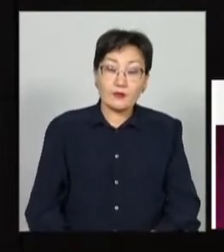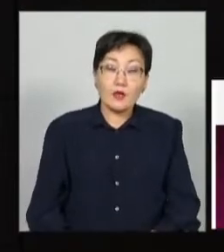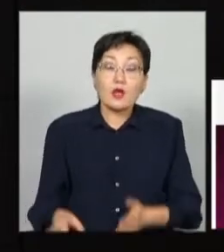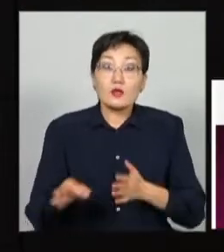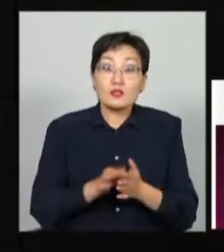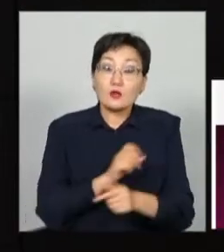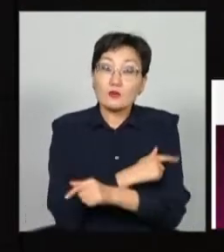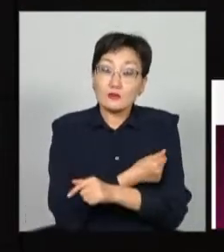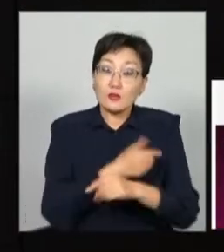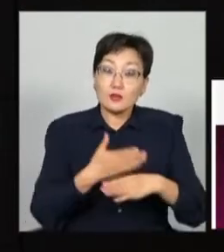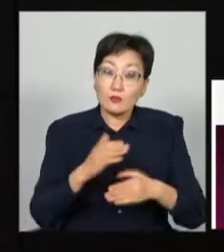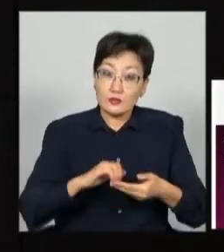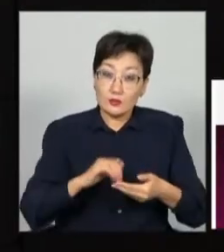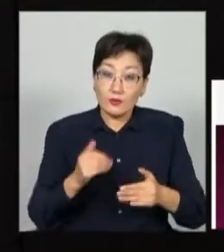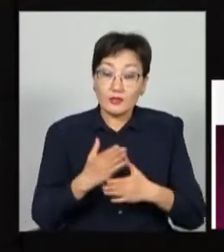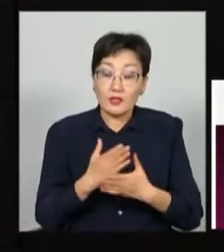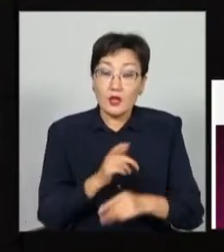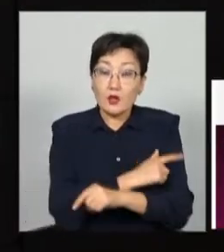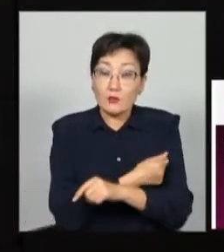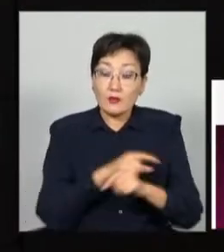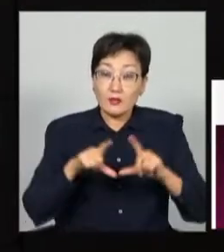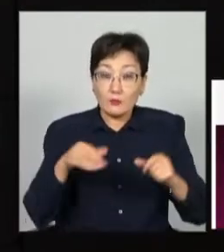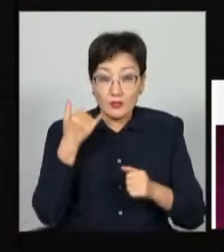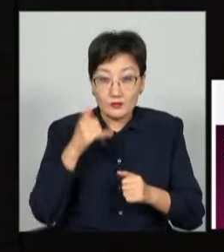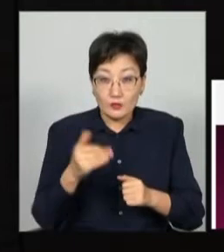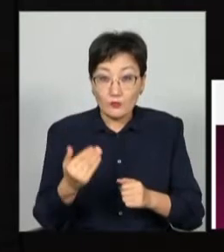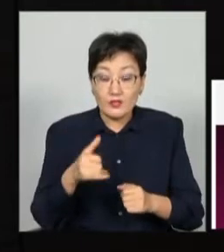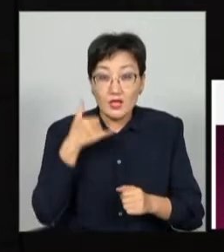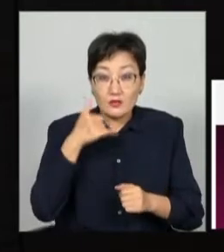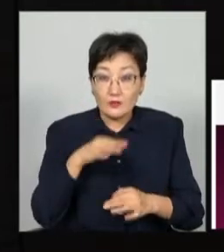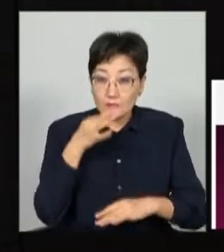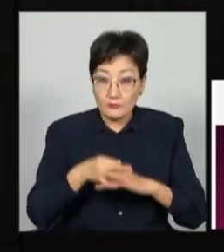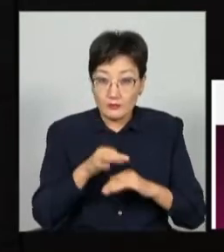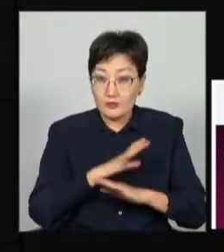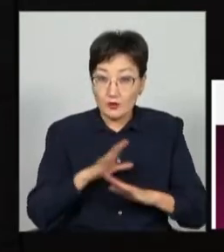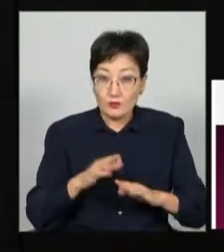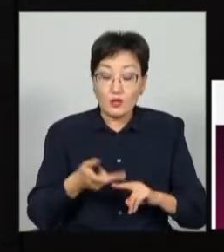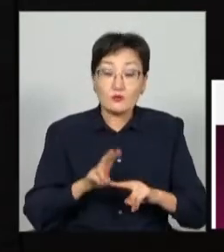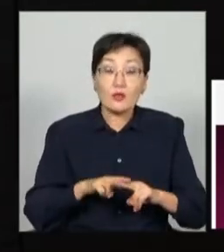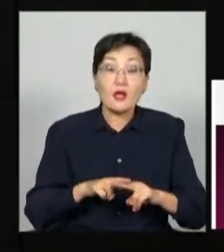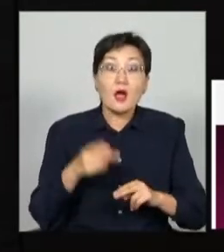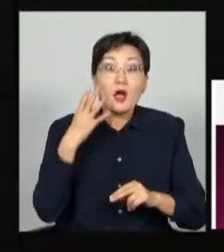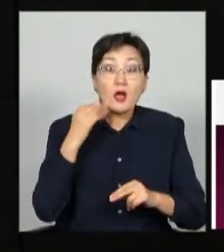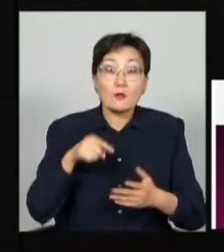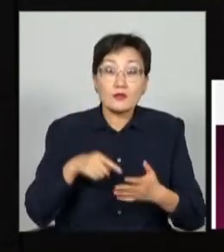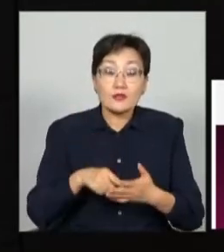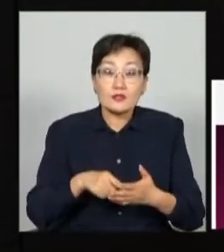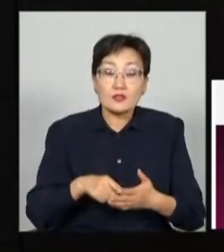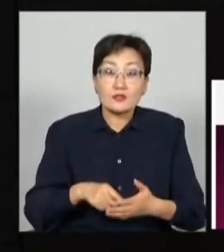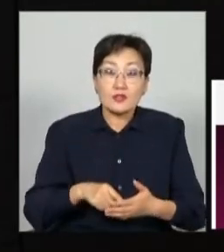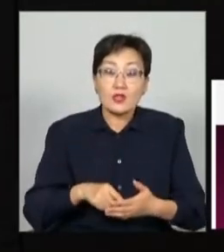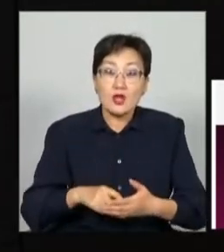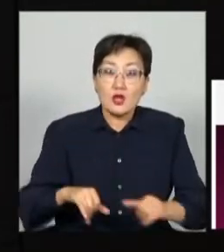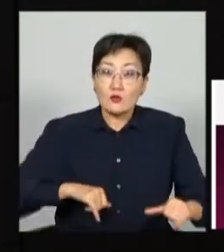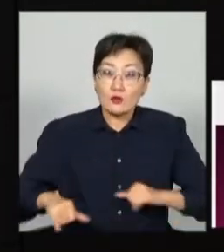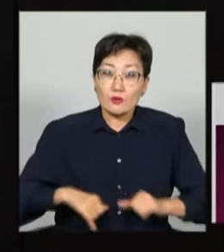Бірден жедел жәрдем шақырмақшы болып ауруханаға хабарластым. Олар телефондарын көтермеді. Сол уақытта Алматыда содырлар бүлік салып жатқан